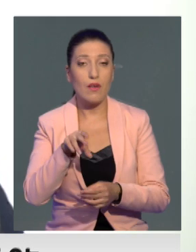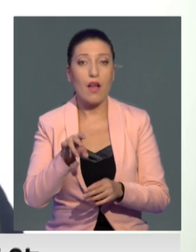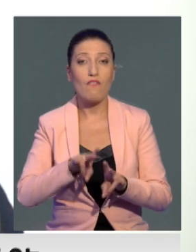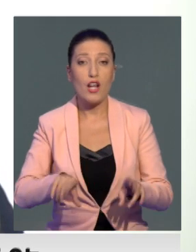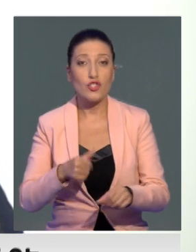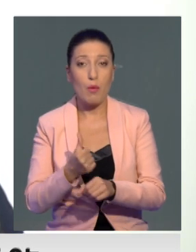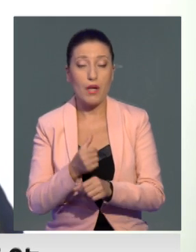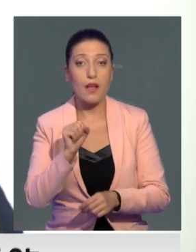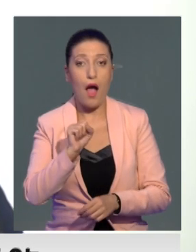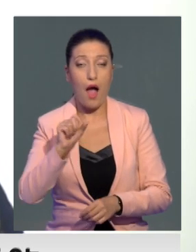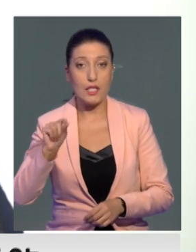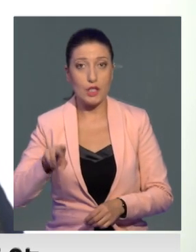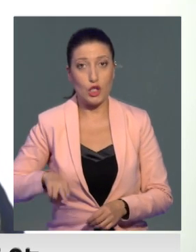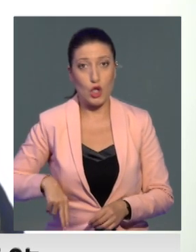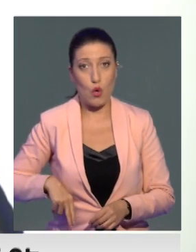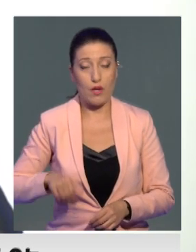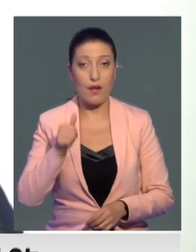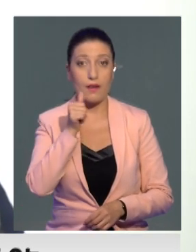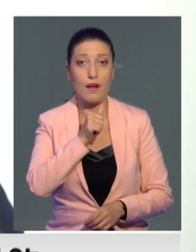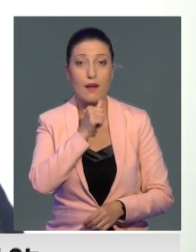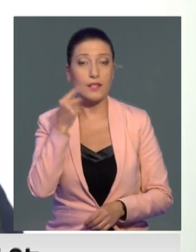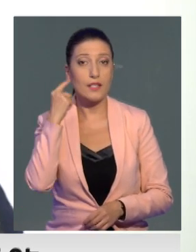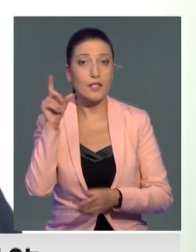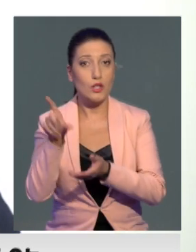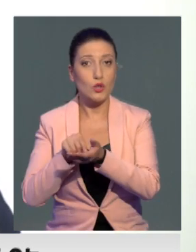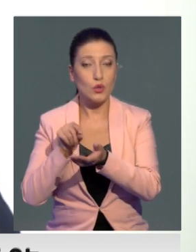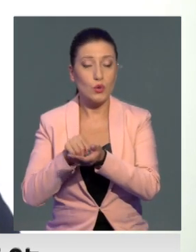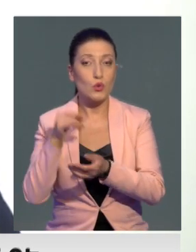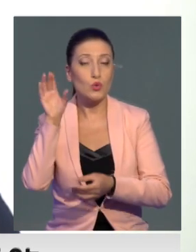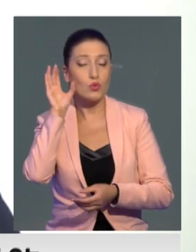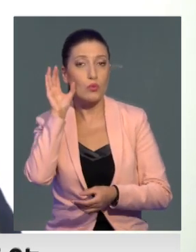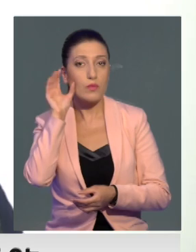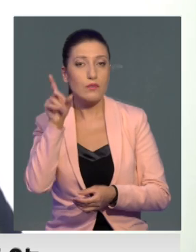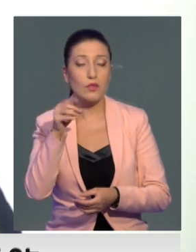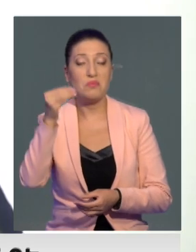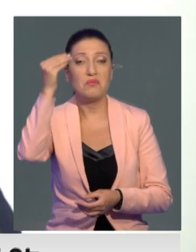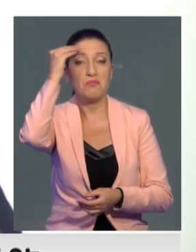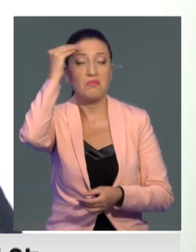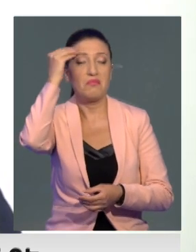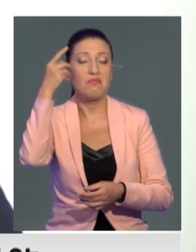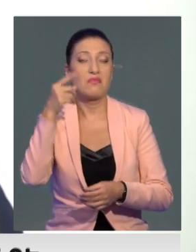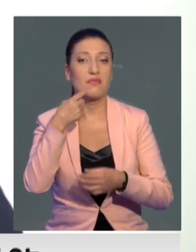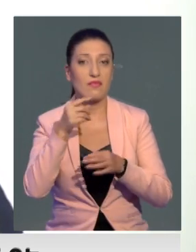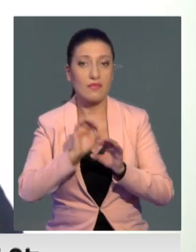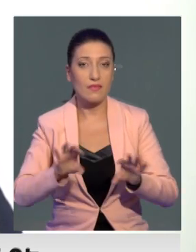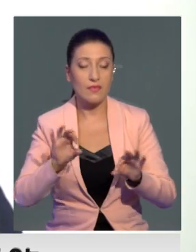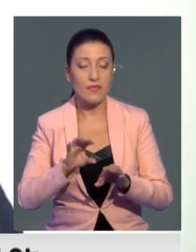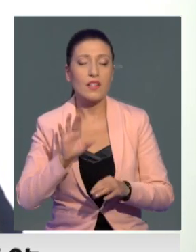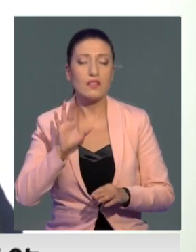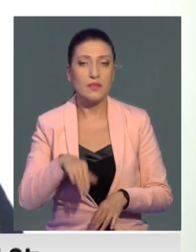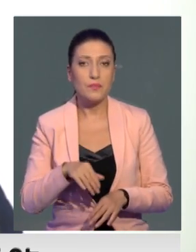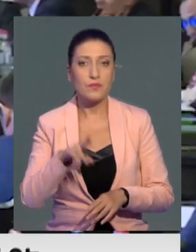ԱԱՑ տնօրենի խոսակցությունը գաղտնալսում են, շատ փիլիսոփայական է հնչում, պարոն Գրիգորյան։ Այդուհանդերձ,